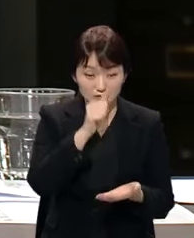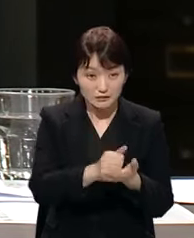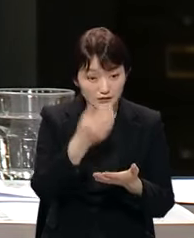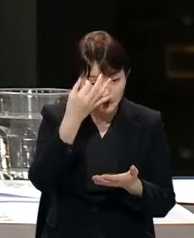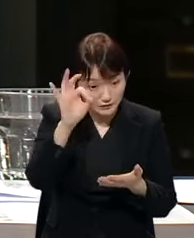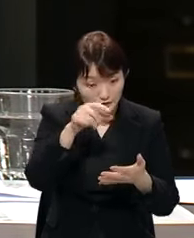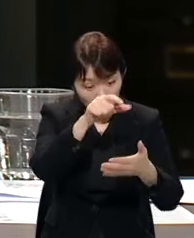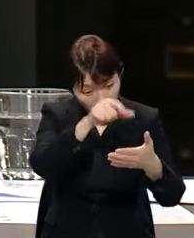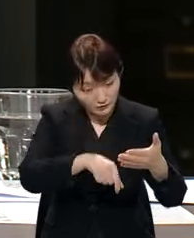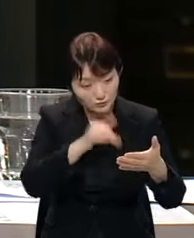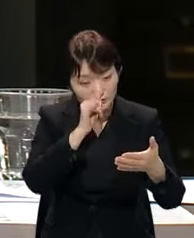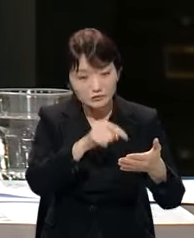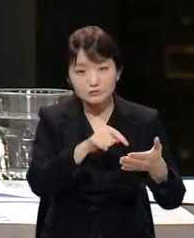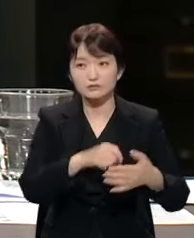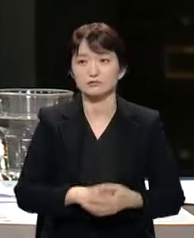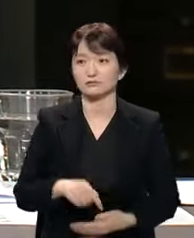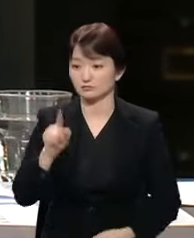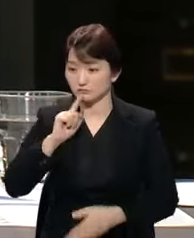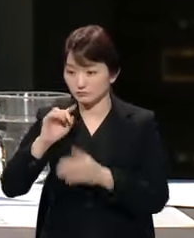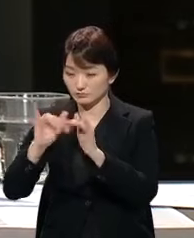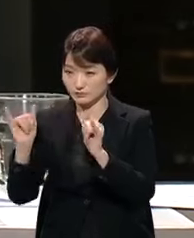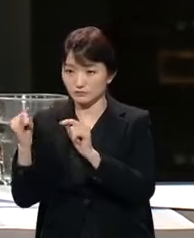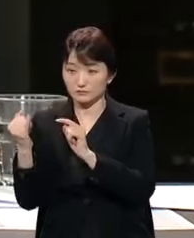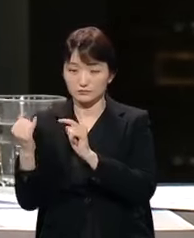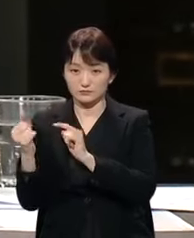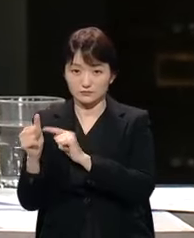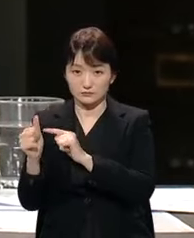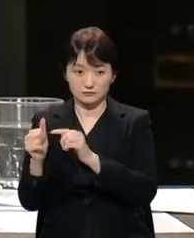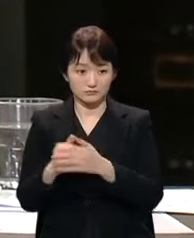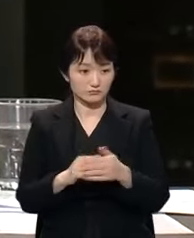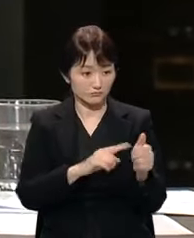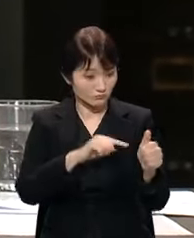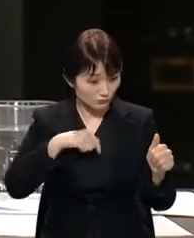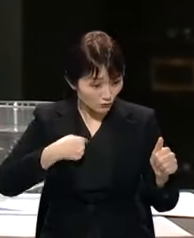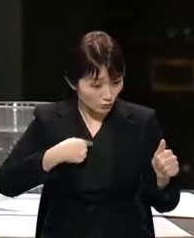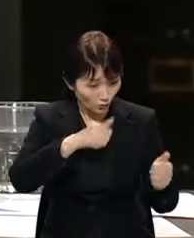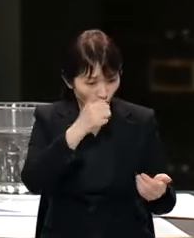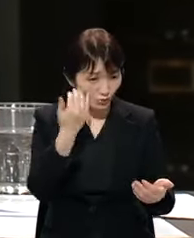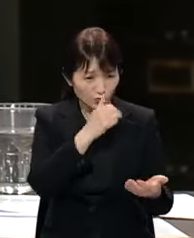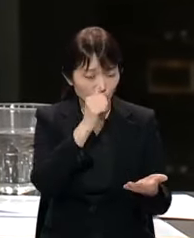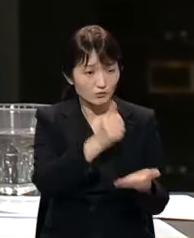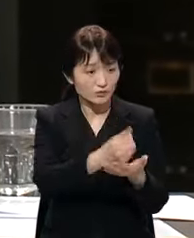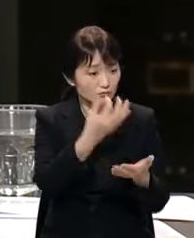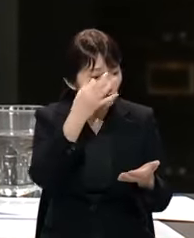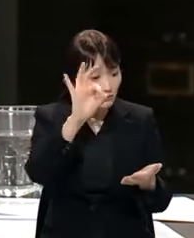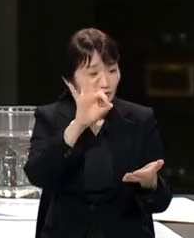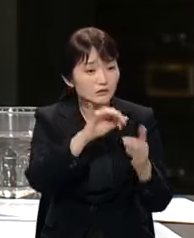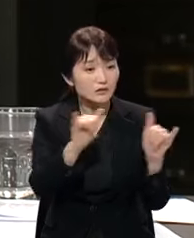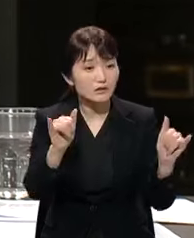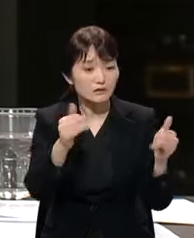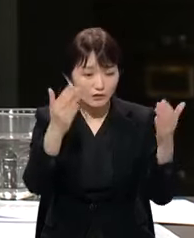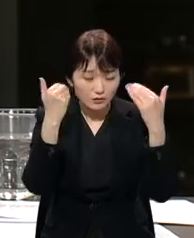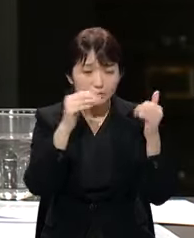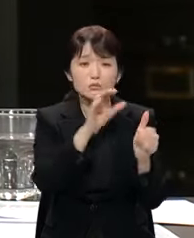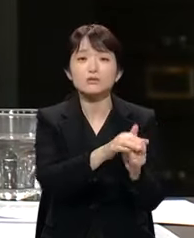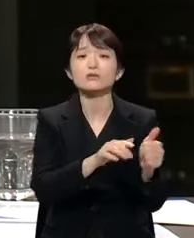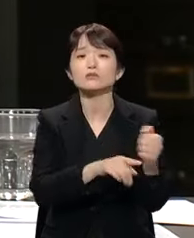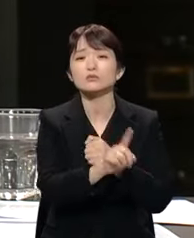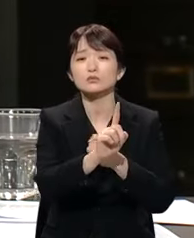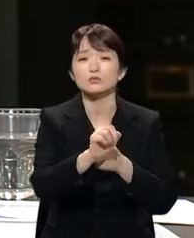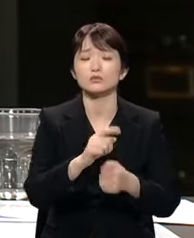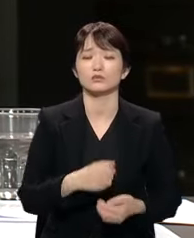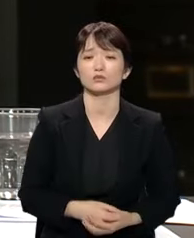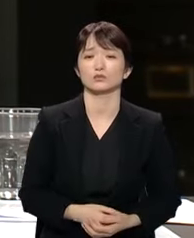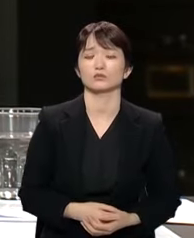제보자는 아니, 자기가 성범죄를 저질렀다고 인정까지 한 사람을 어떻게 학교에 두느냐. 지금 이렇게 제보자는 주장을 하고